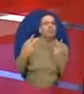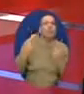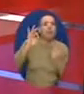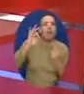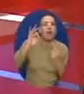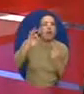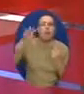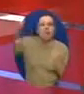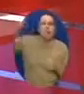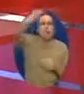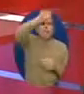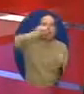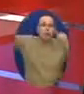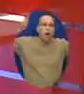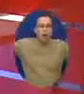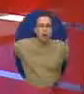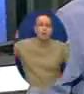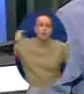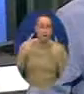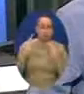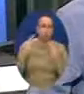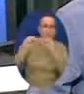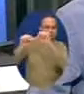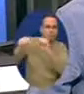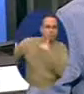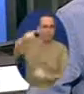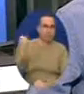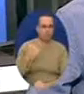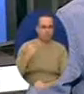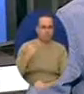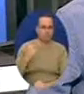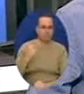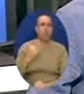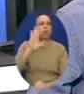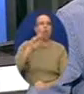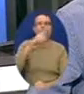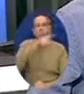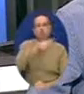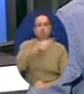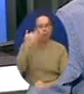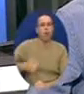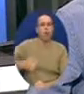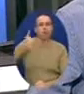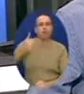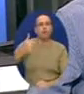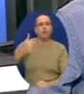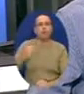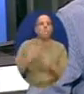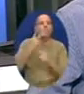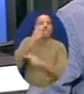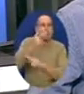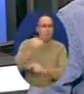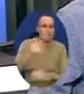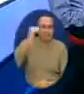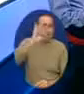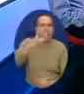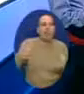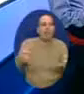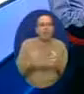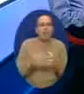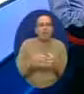של פריפריה חזקה. שלום ליונתן ויינברג, ראש צוות קפיצת מדרגה בקבוצת ראות.